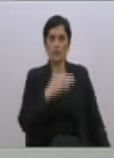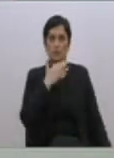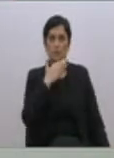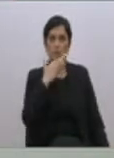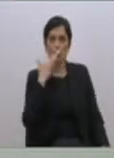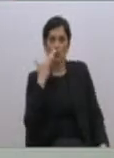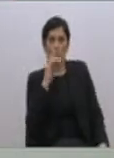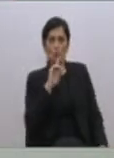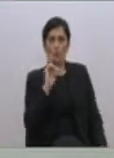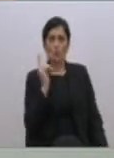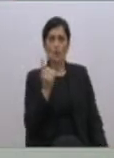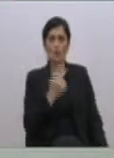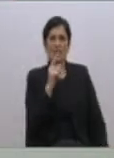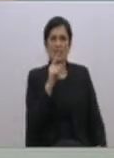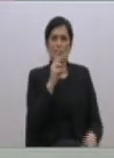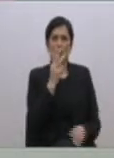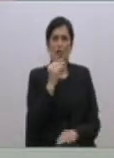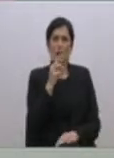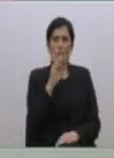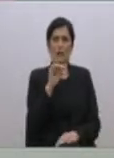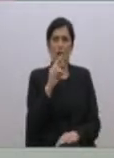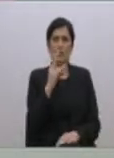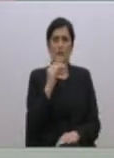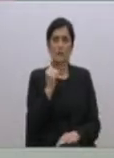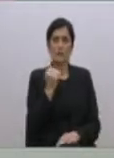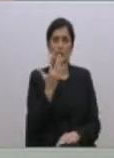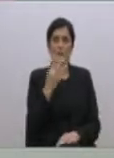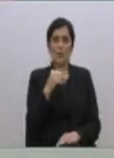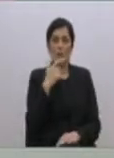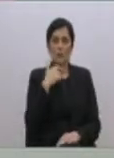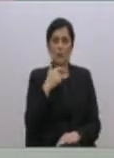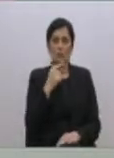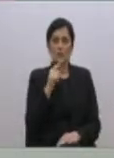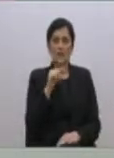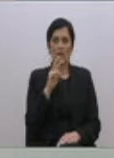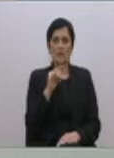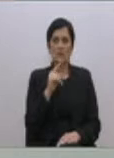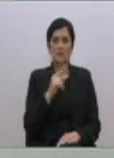უმრავლესობის ხრიდან თენგის ამდენი წუთი ბატონ თენგის